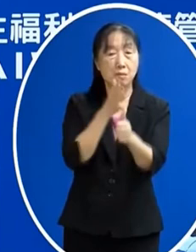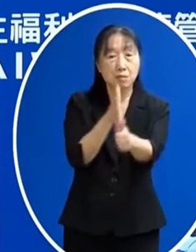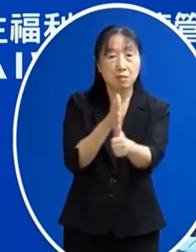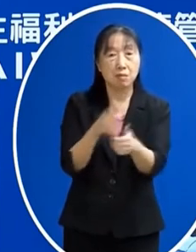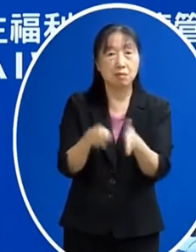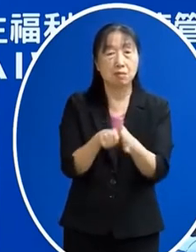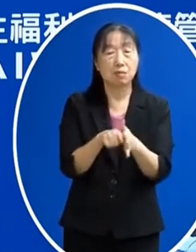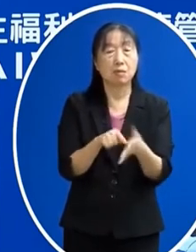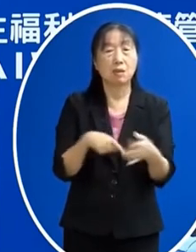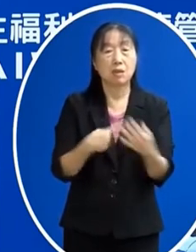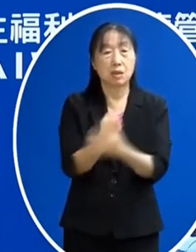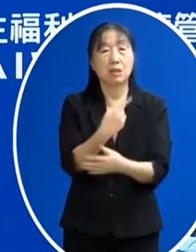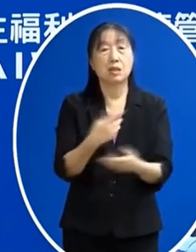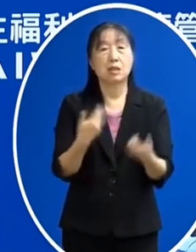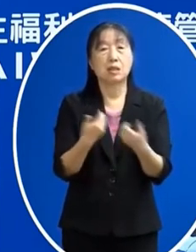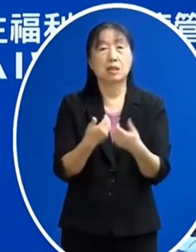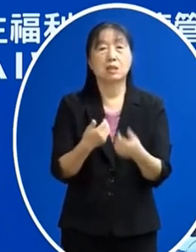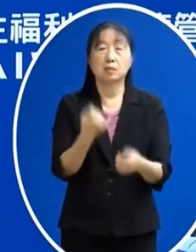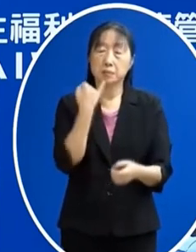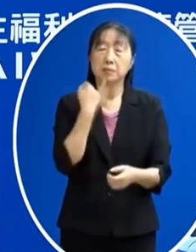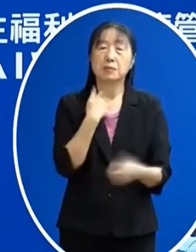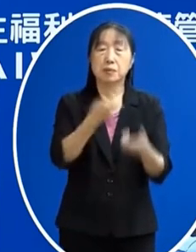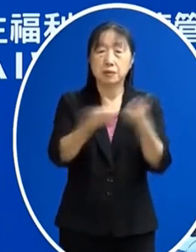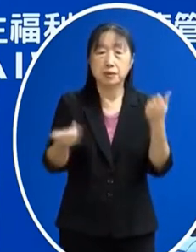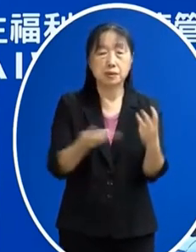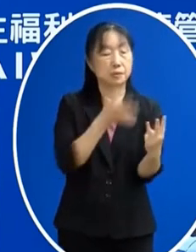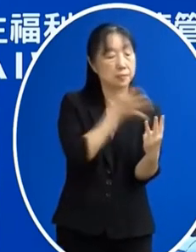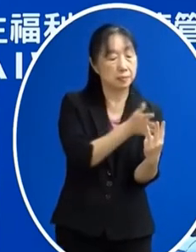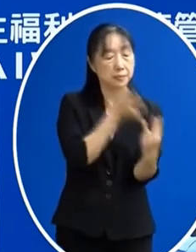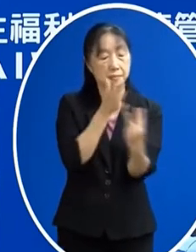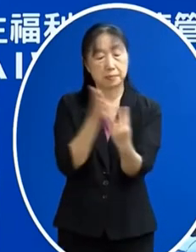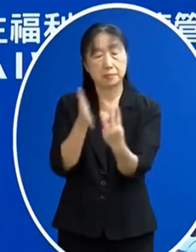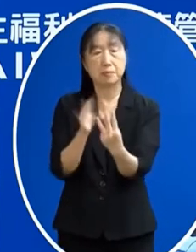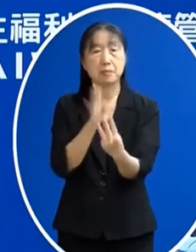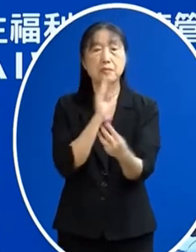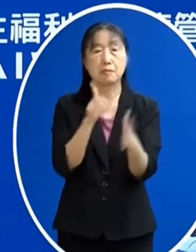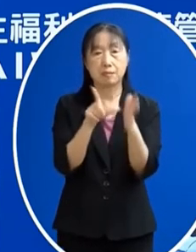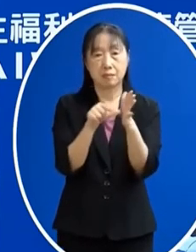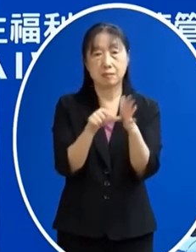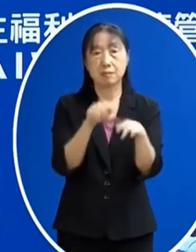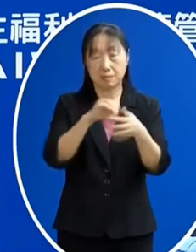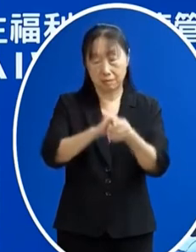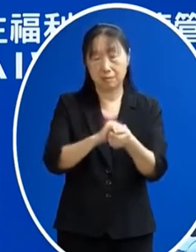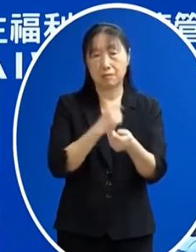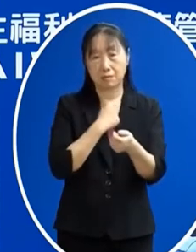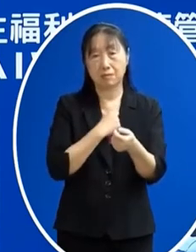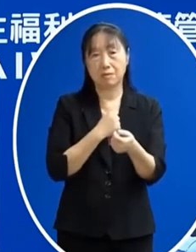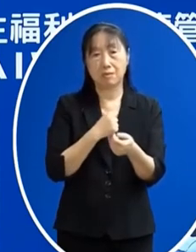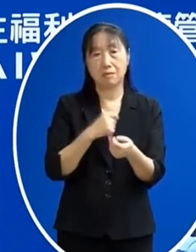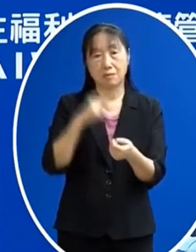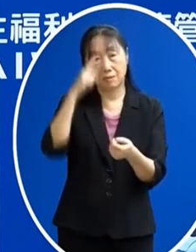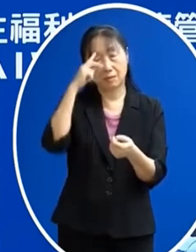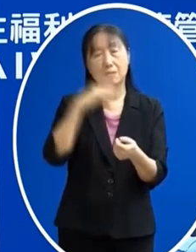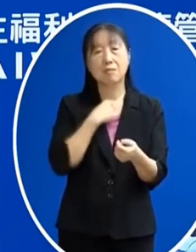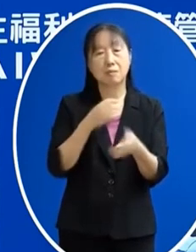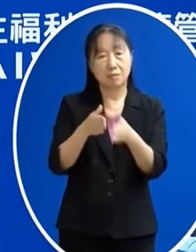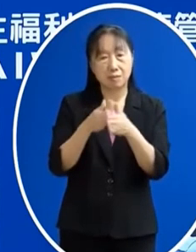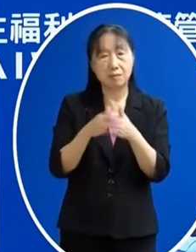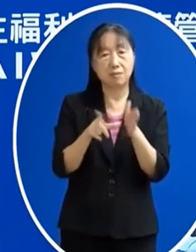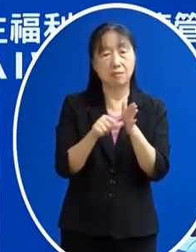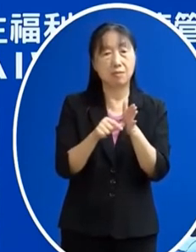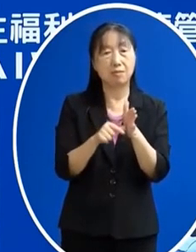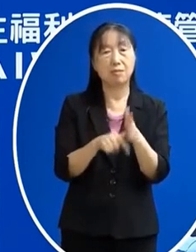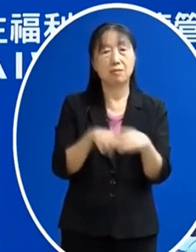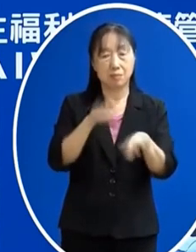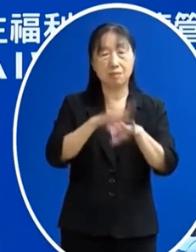候是都只能分开去问，然后分开一个问题这样，所以时间是必然是需要的。 好，现在确定呢，中研女研究助理的她